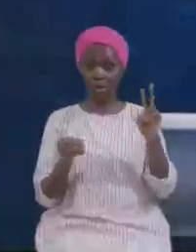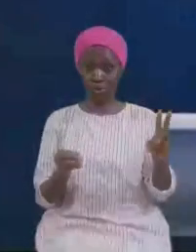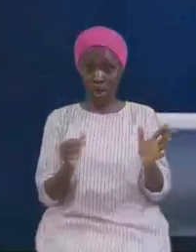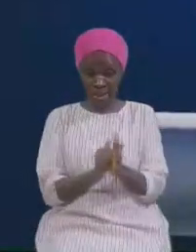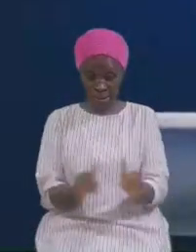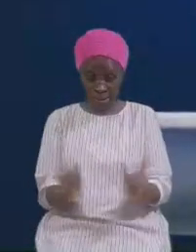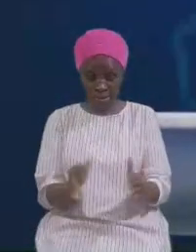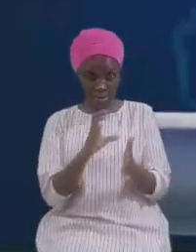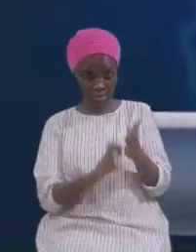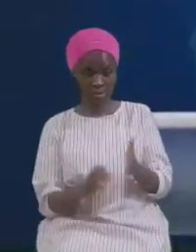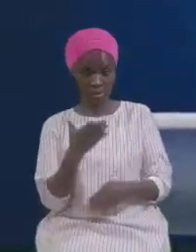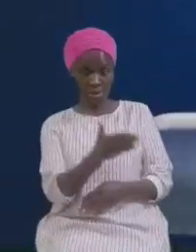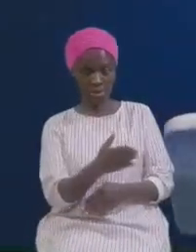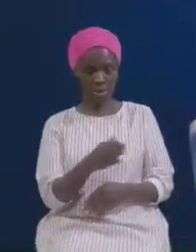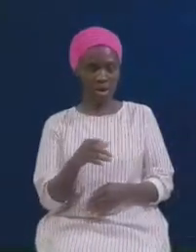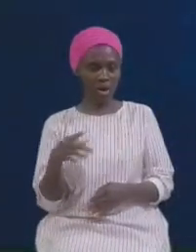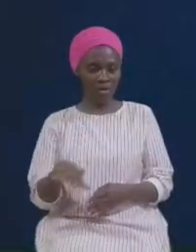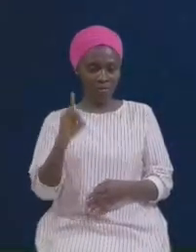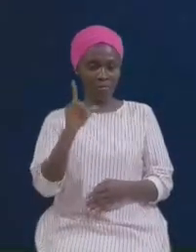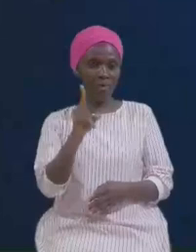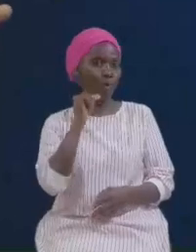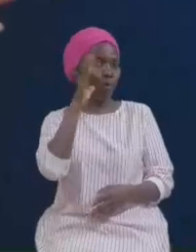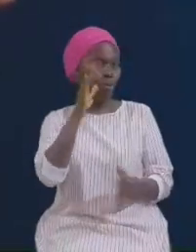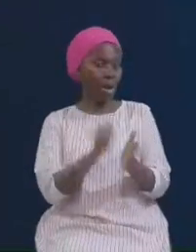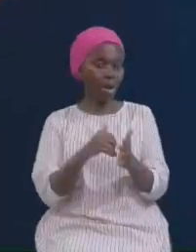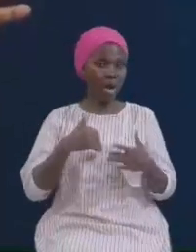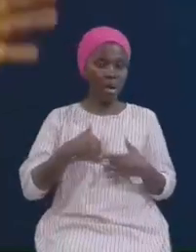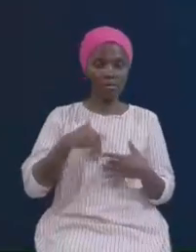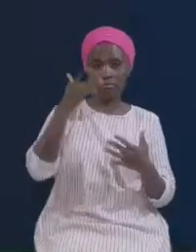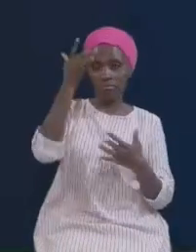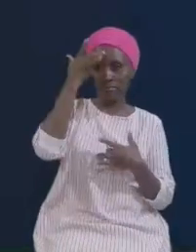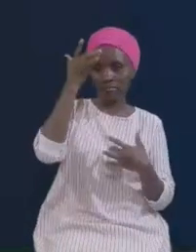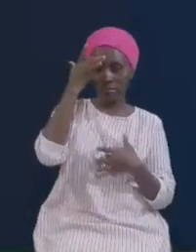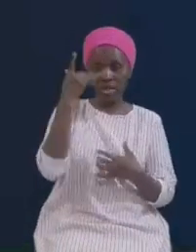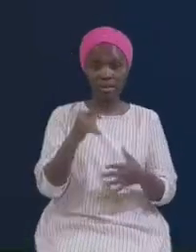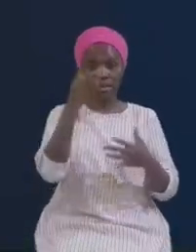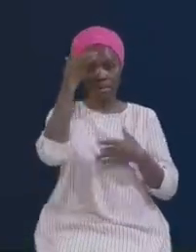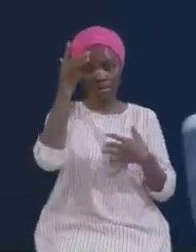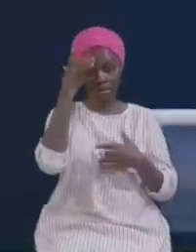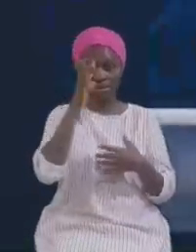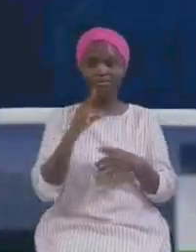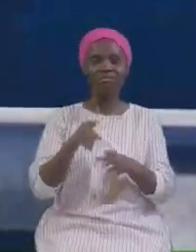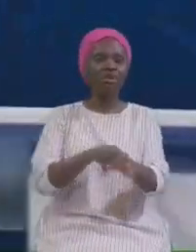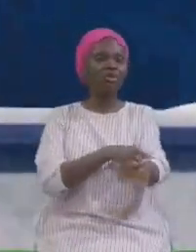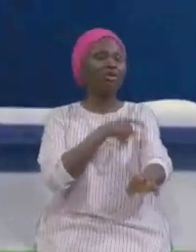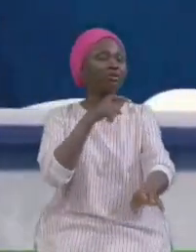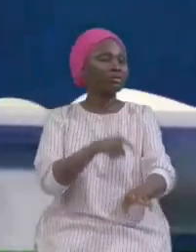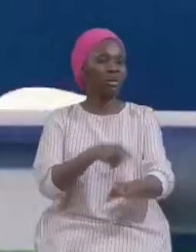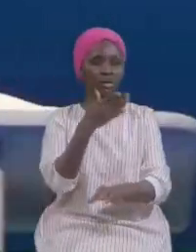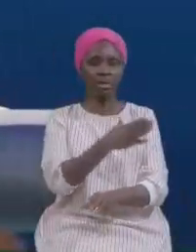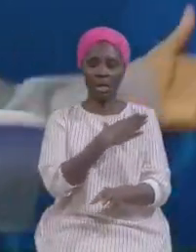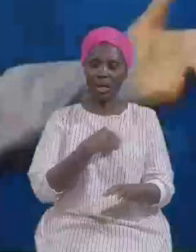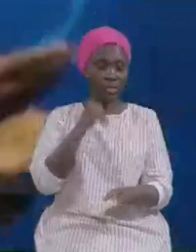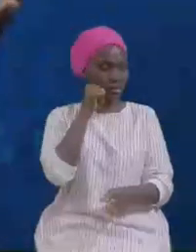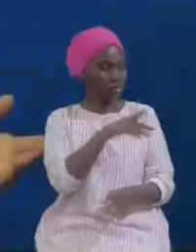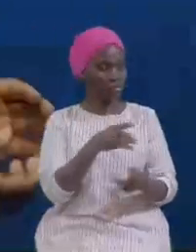avons une femme qui était malade. La maladie était là il y a longtemps. Elle avait